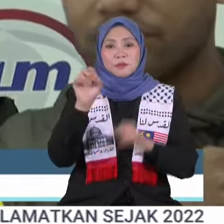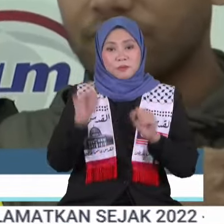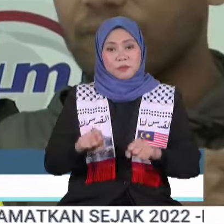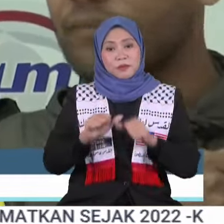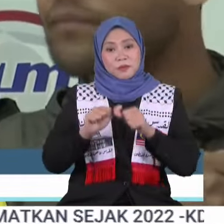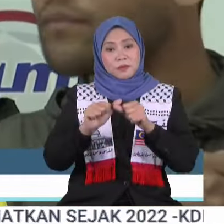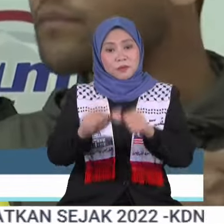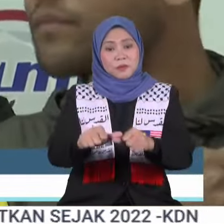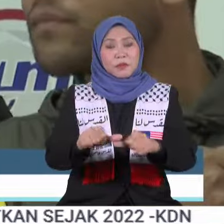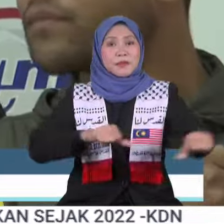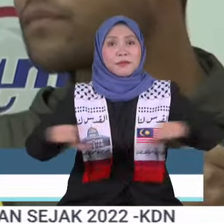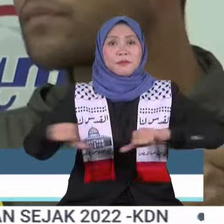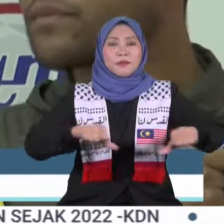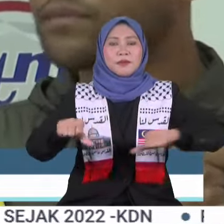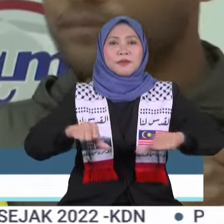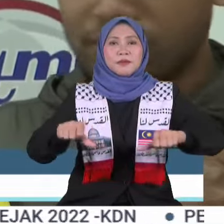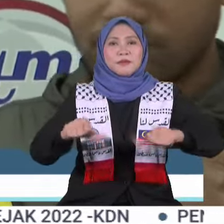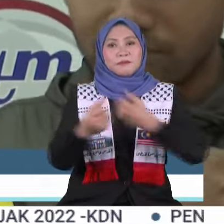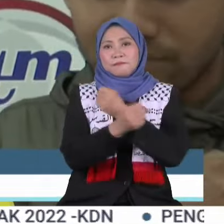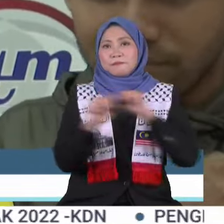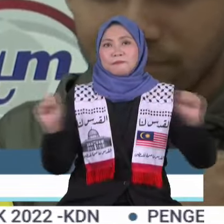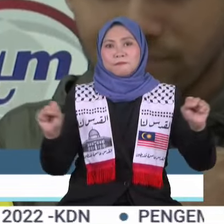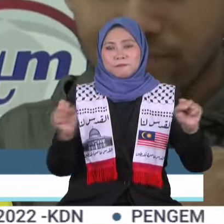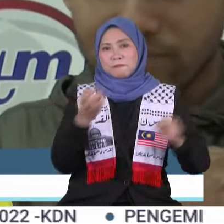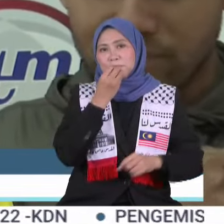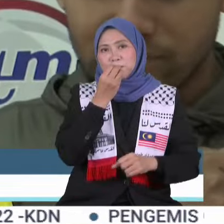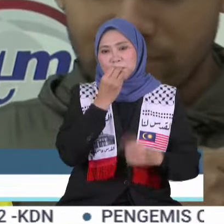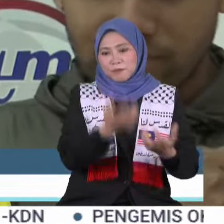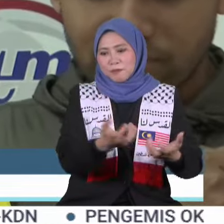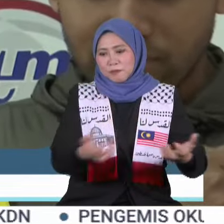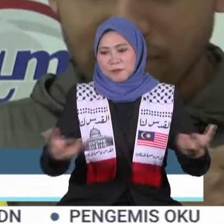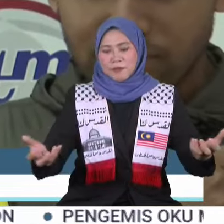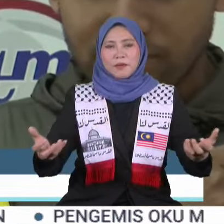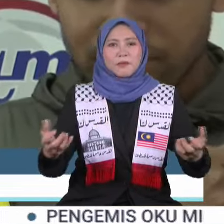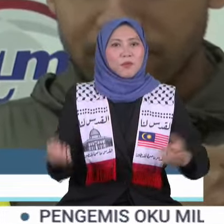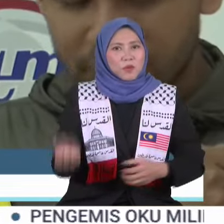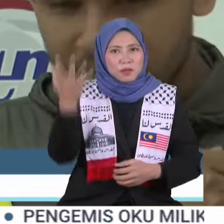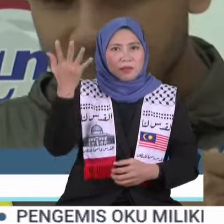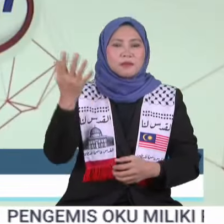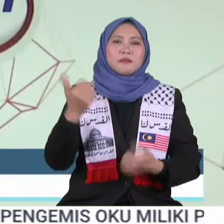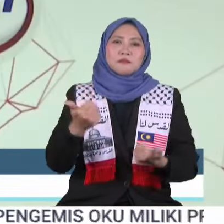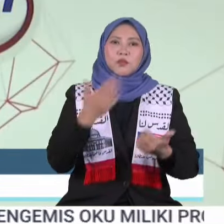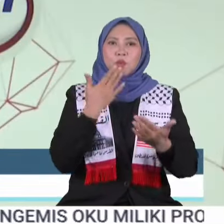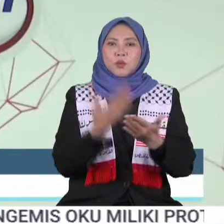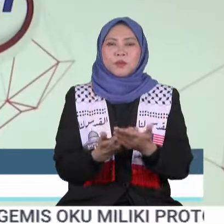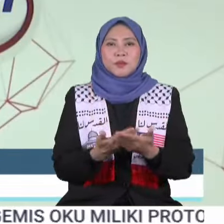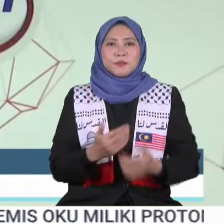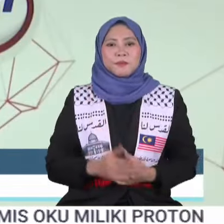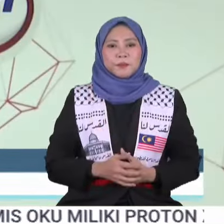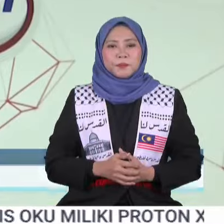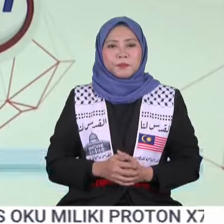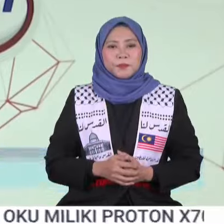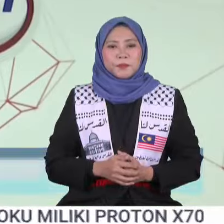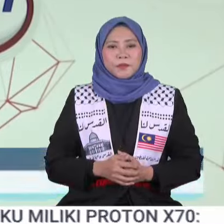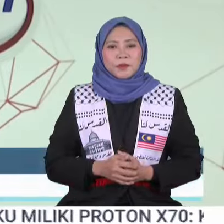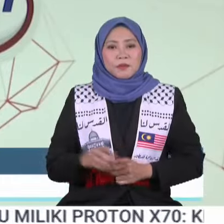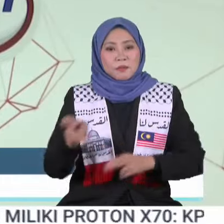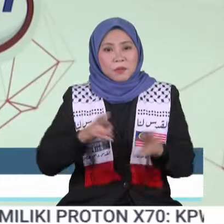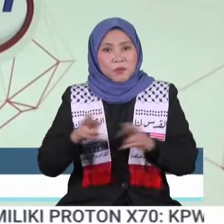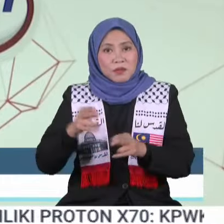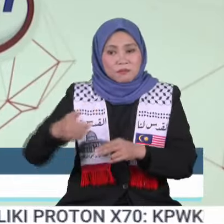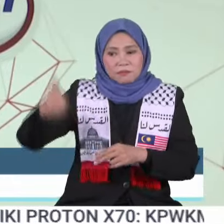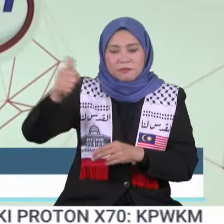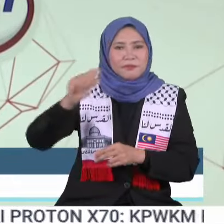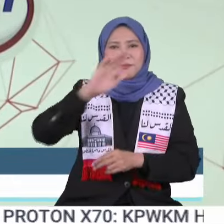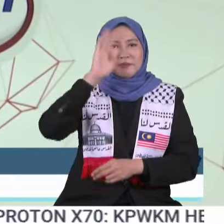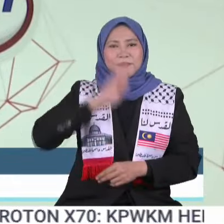diteruskan aktiviti apa disediakan juadah sepanjang bulan puasa ni lagi Baguslah untuk kami pihak pengurusan tak pernah Leka atupun tidak